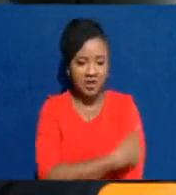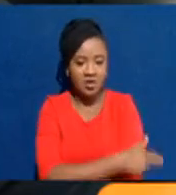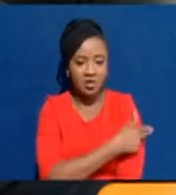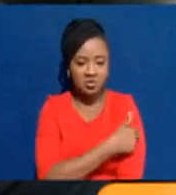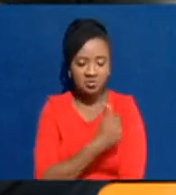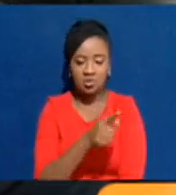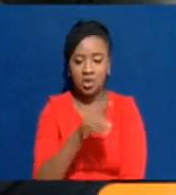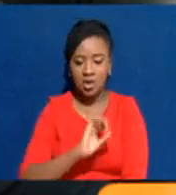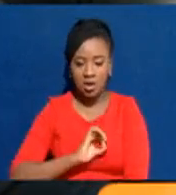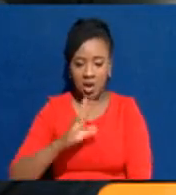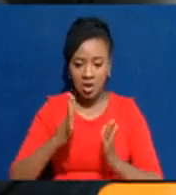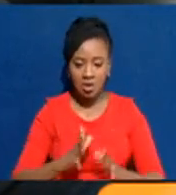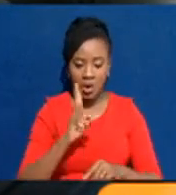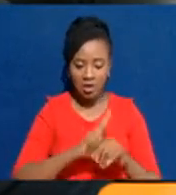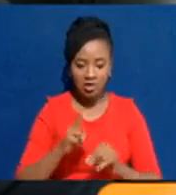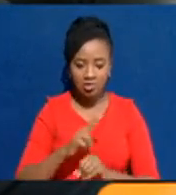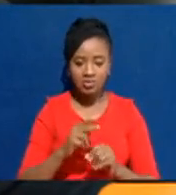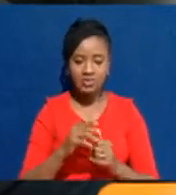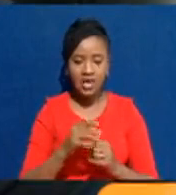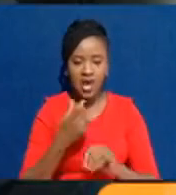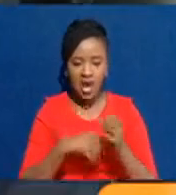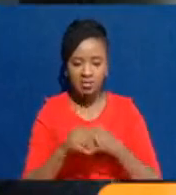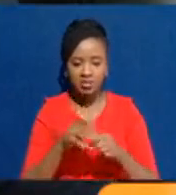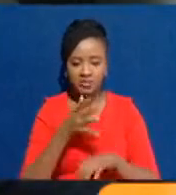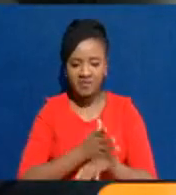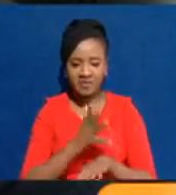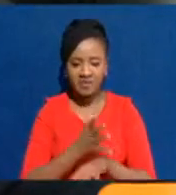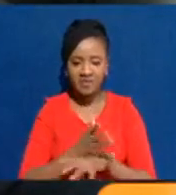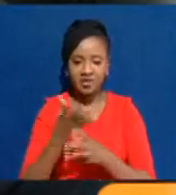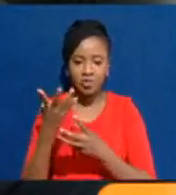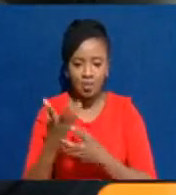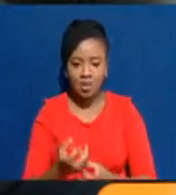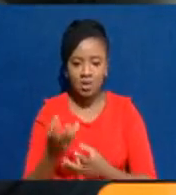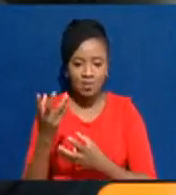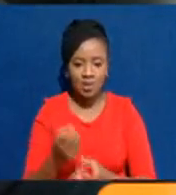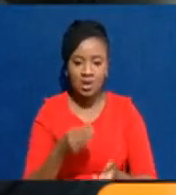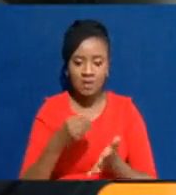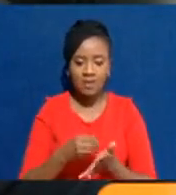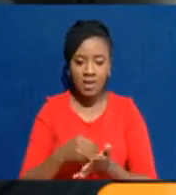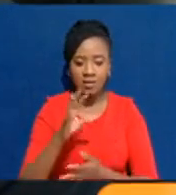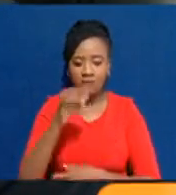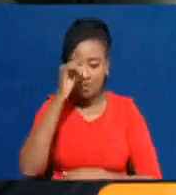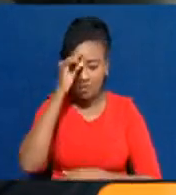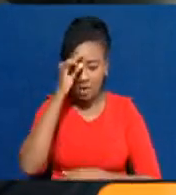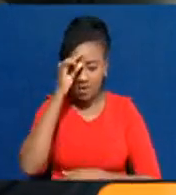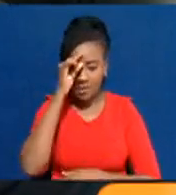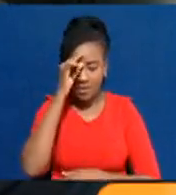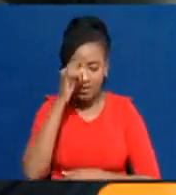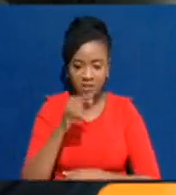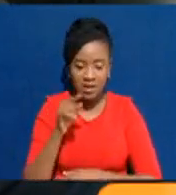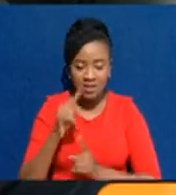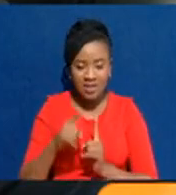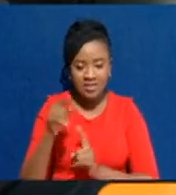underhand tactics to rob the country of resources that would be otherwise utilized to ensure excellent